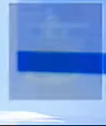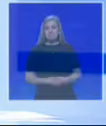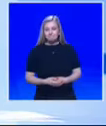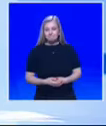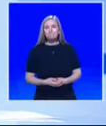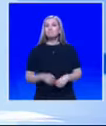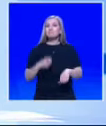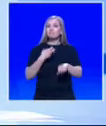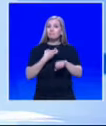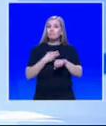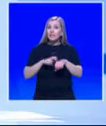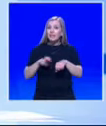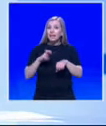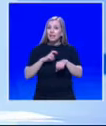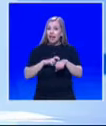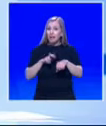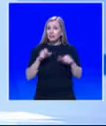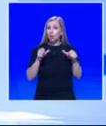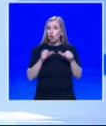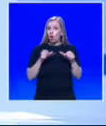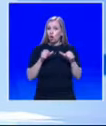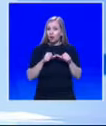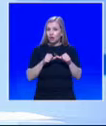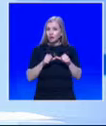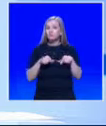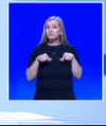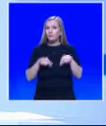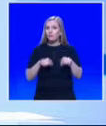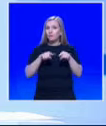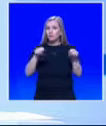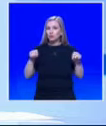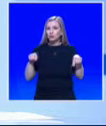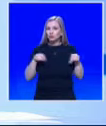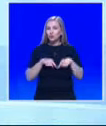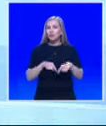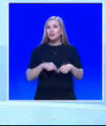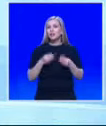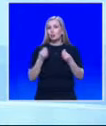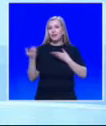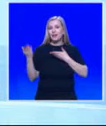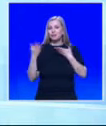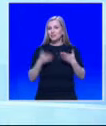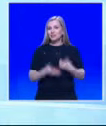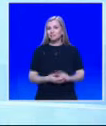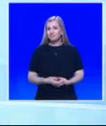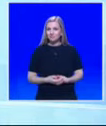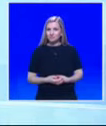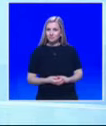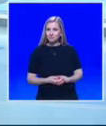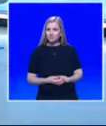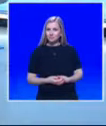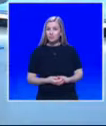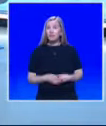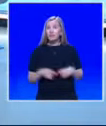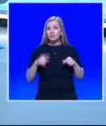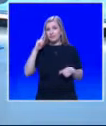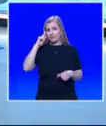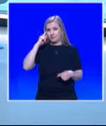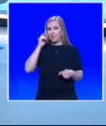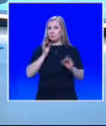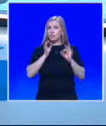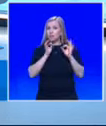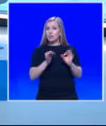Даниел Лорер, депутат от Продължаваме промяната Демократична България, вече е в нашото студио. Здравейте и добре дошли, господин Здравейте. Лорер. Затвърдихте